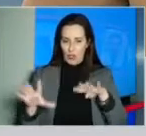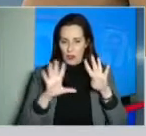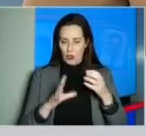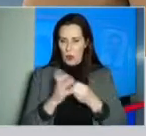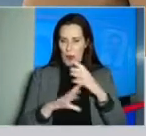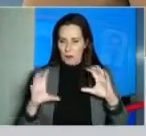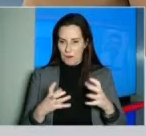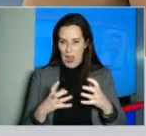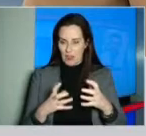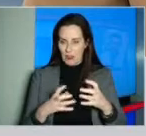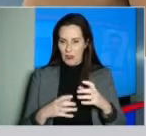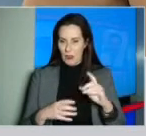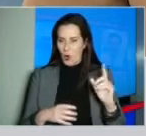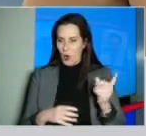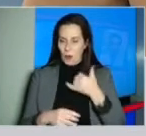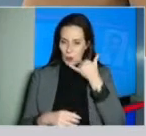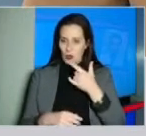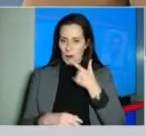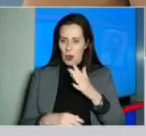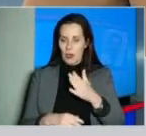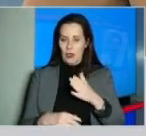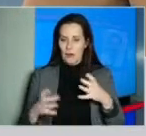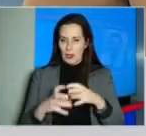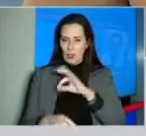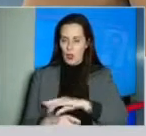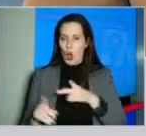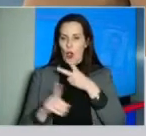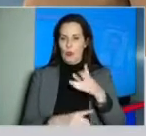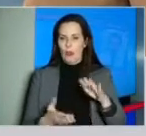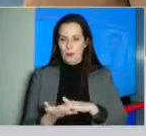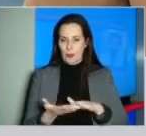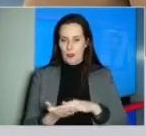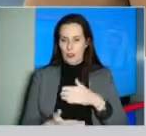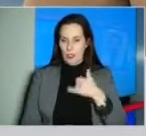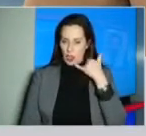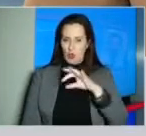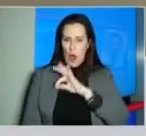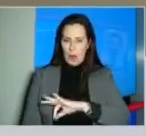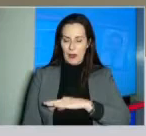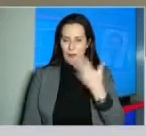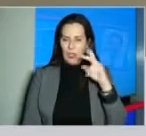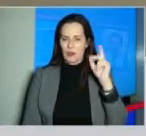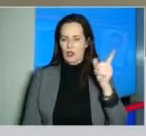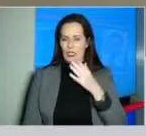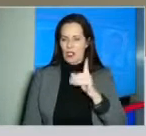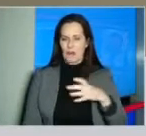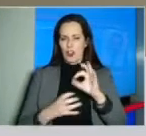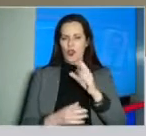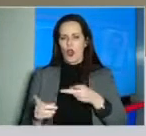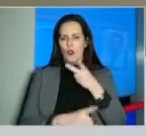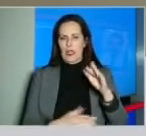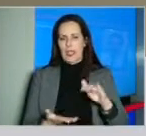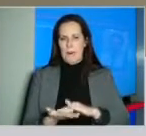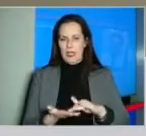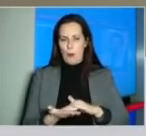שהוקמה מפלגה, כולם התקשו ואמרו שישראל ביתנו לא עוברת, התקשו לליברמן אז בזמנו, לפני 20 שנה, ואמרו שישראל ביתנו לא עוברת אחוז